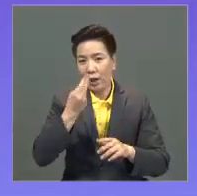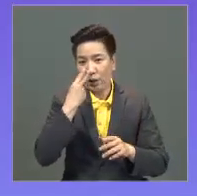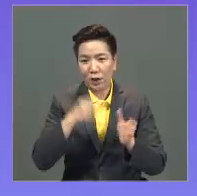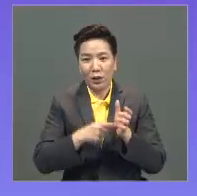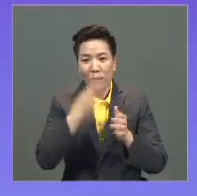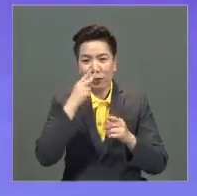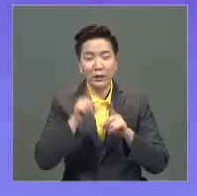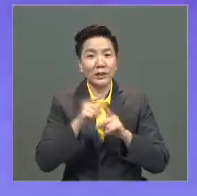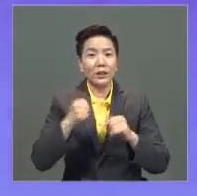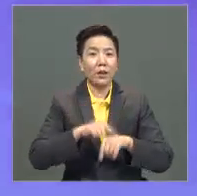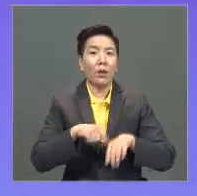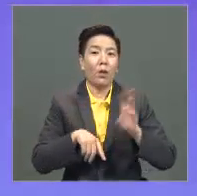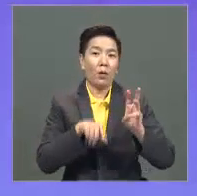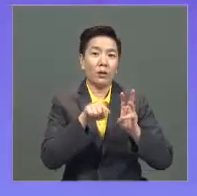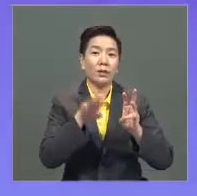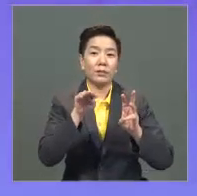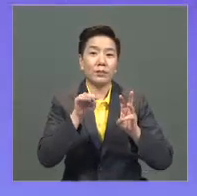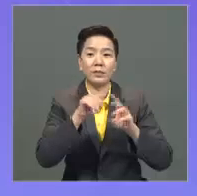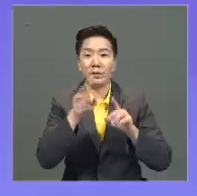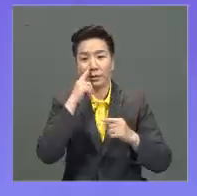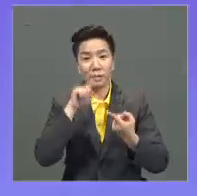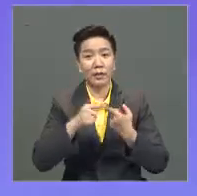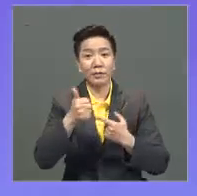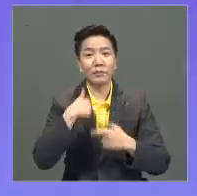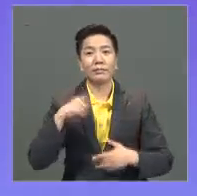โมงกว่ายังไม่เจ็ดโมงไม่มีความล่าช้าไม่มีความขัดข้องไม่มีอะไรเลยเร็วปลื้มพักเสร็จแล้วเหรออย่างนี้เราไปซื้ออยากจะยิงให้ดูว่าเลย6โมง 40